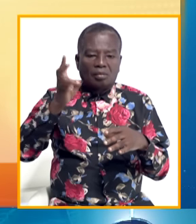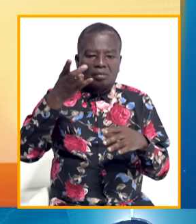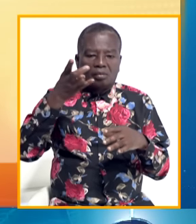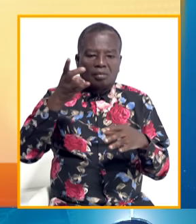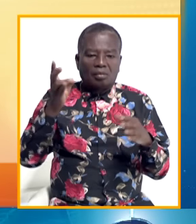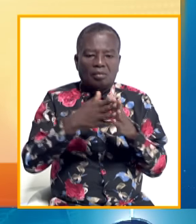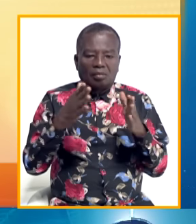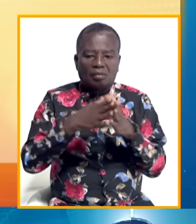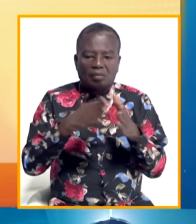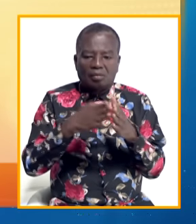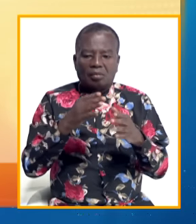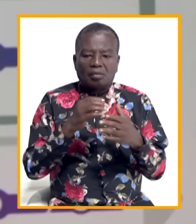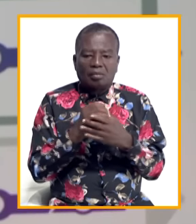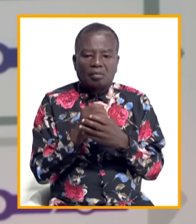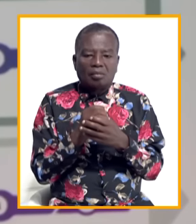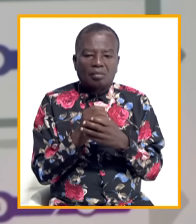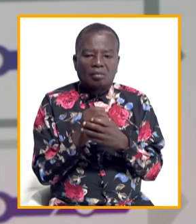la santé. Suivant.